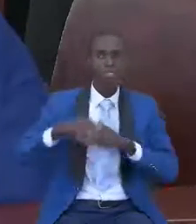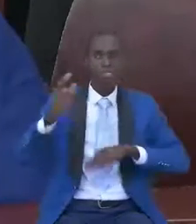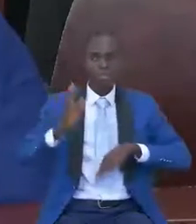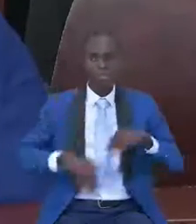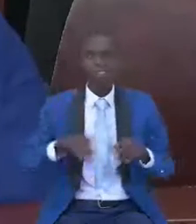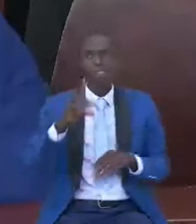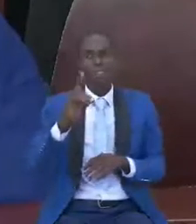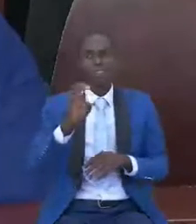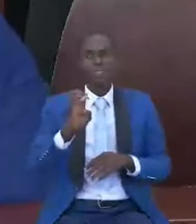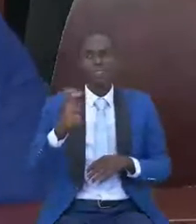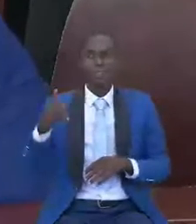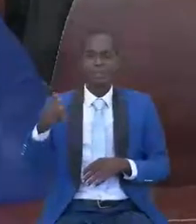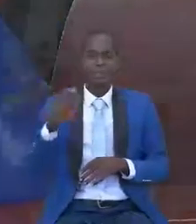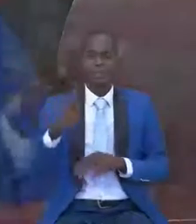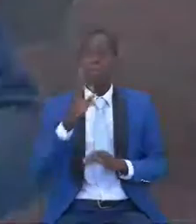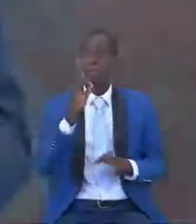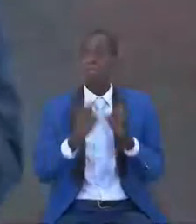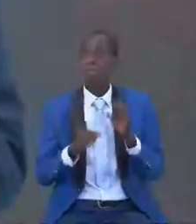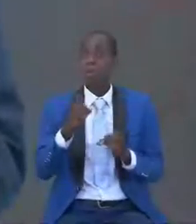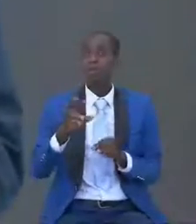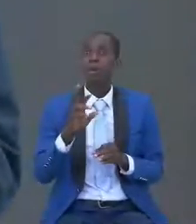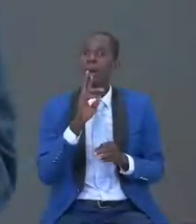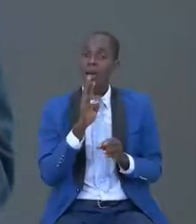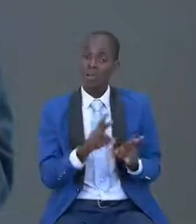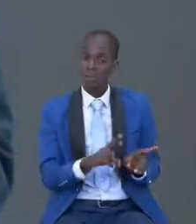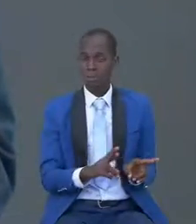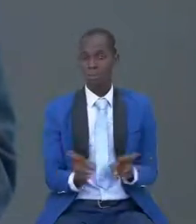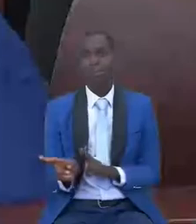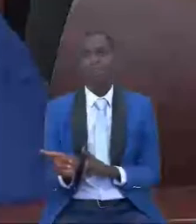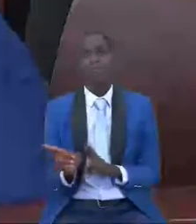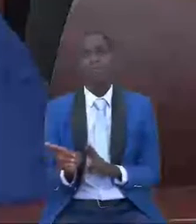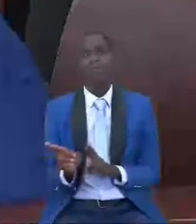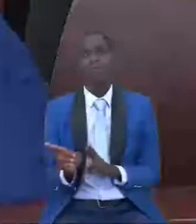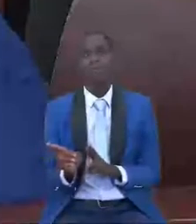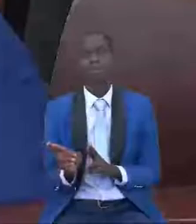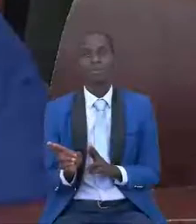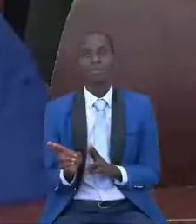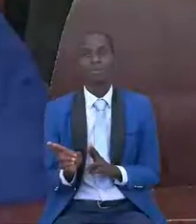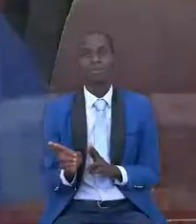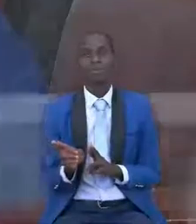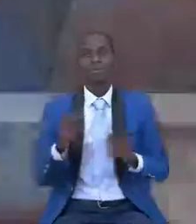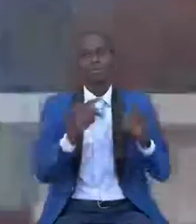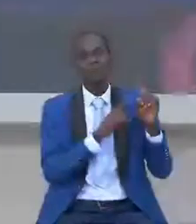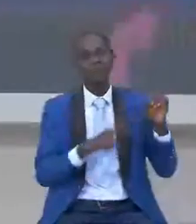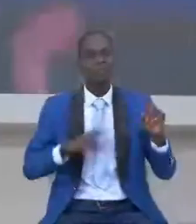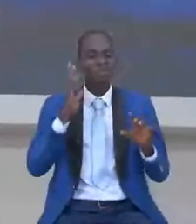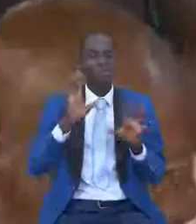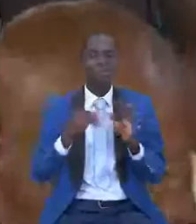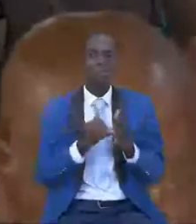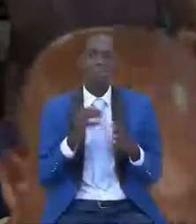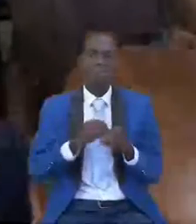Si vous êtes prêts, je dis si vous êtes prêts, le Seigneur le fera dans ta